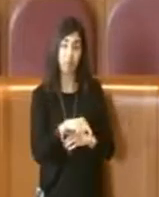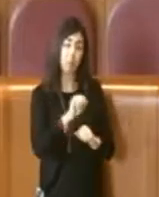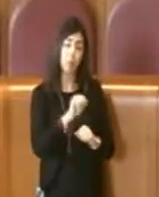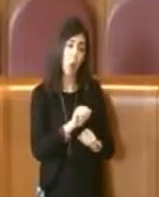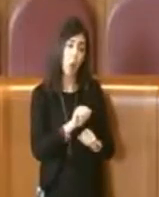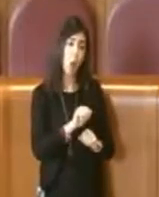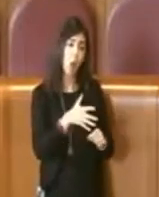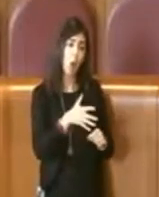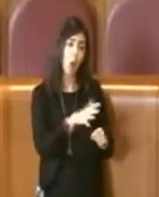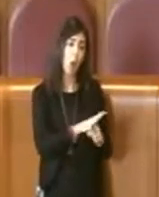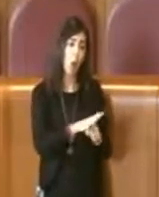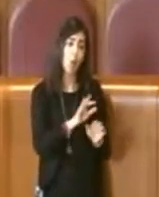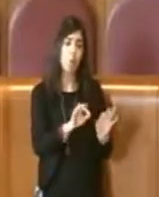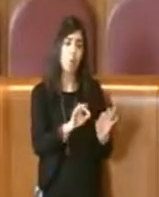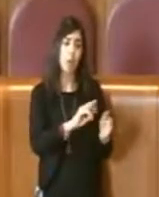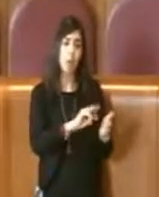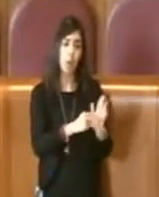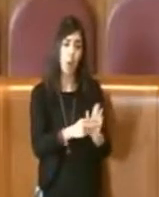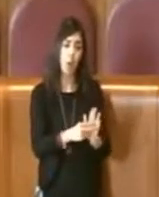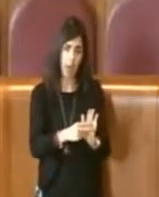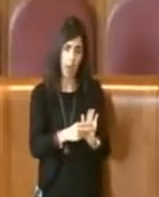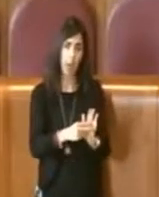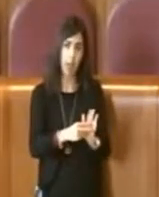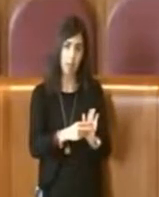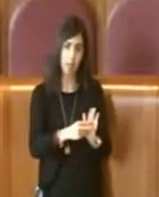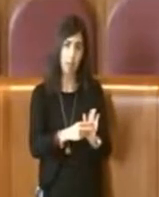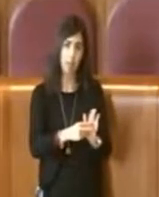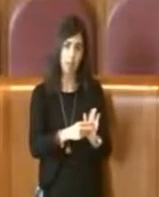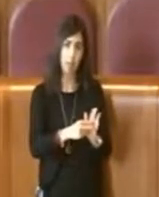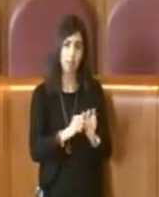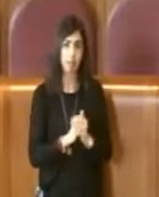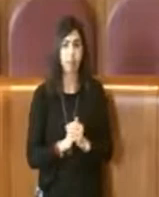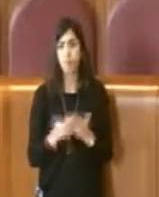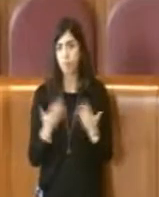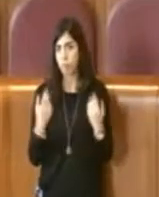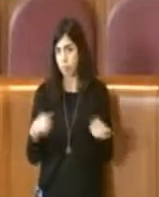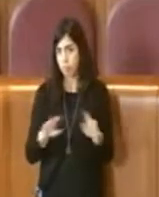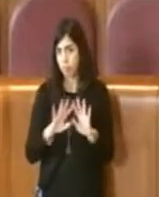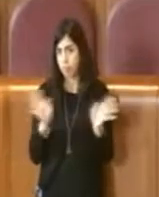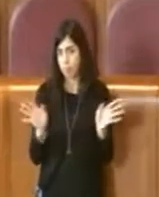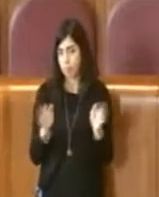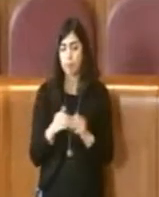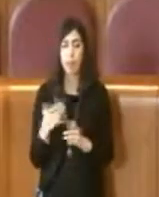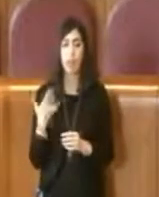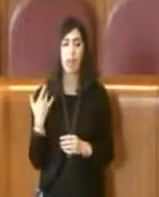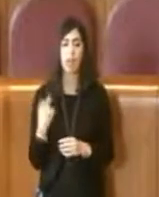realizzazione la definizione realizzazione di interventi in tutto qui grazie presidente